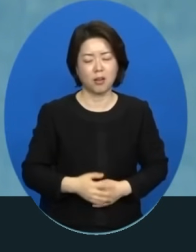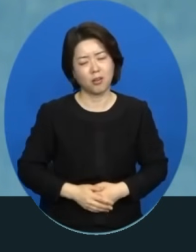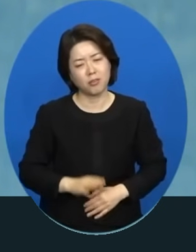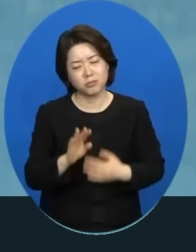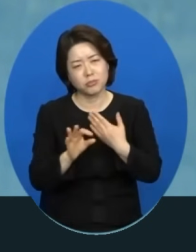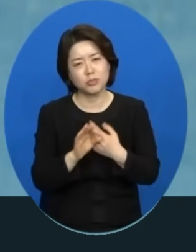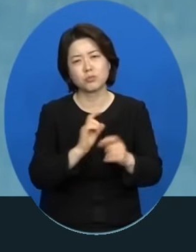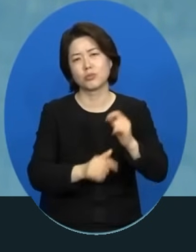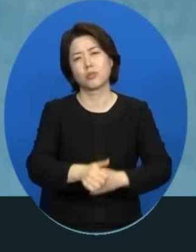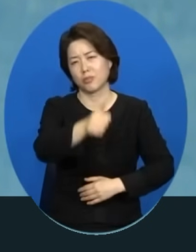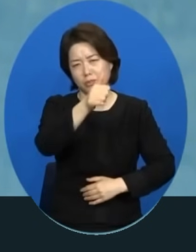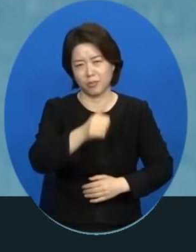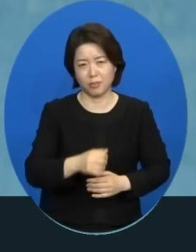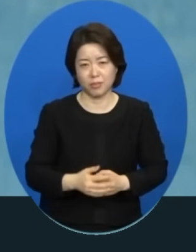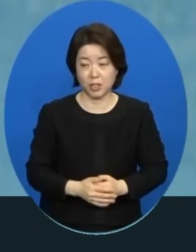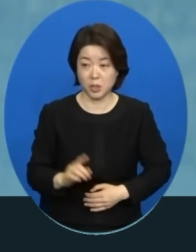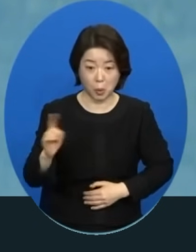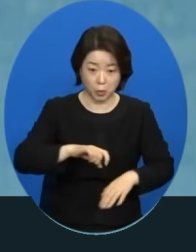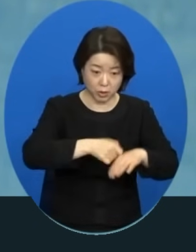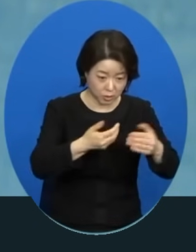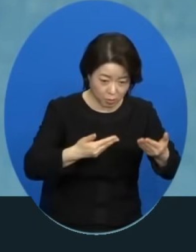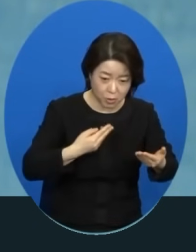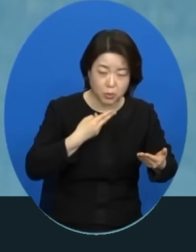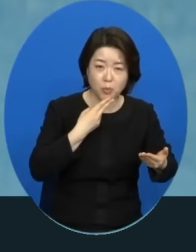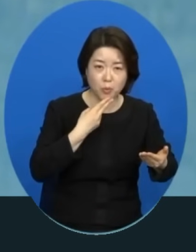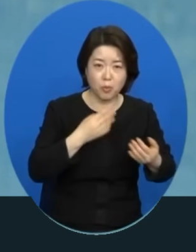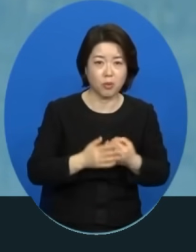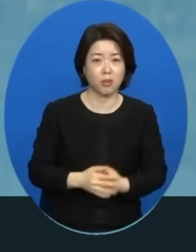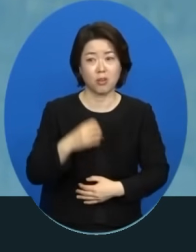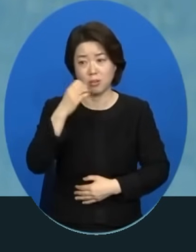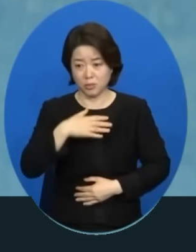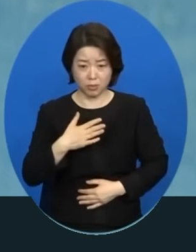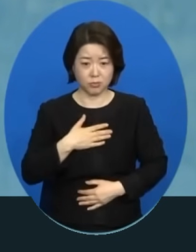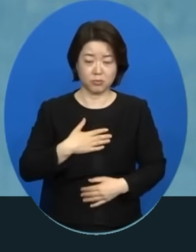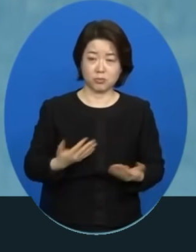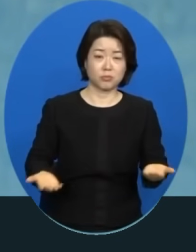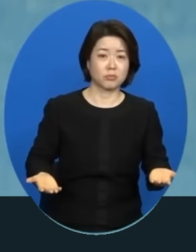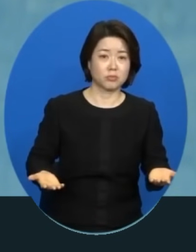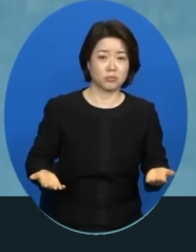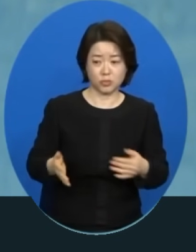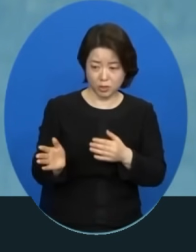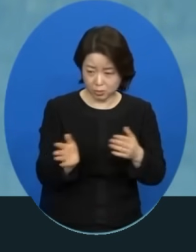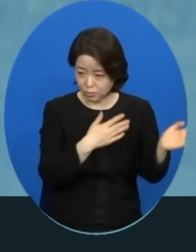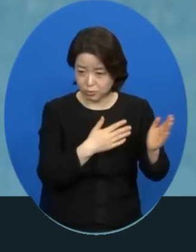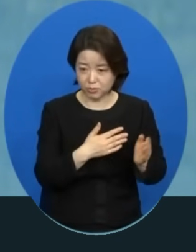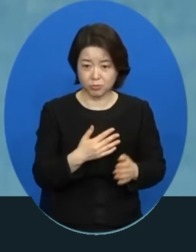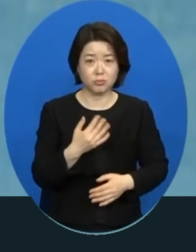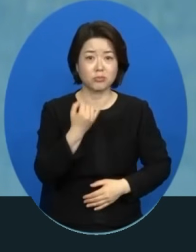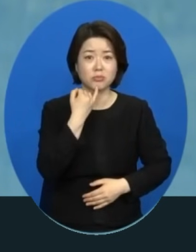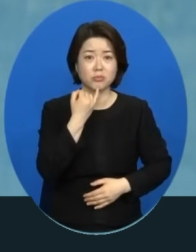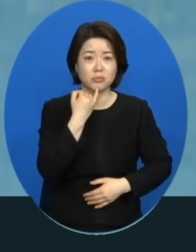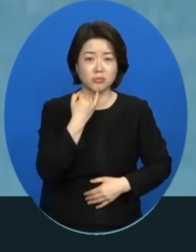차라리 나을 텐데 어떠한 징계도 받지 않고 그냥 저는 그냥 뭐 지나갔어요.